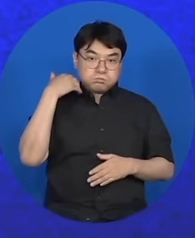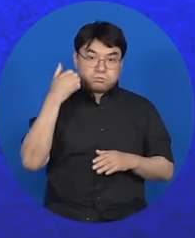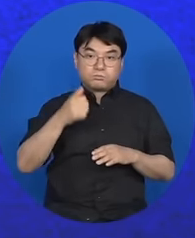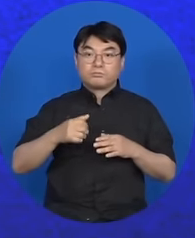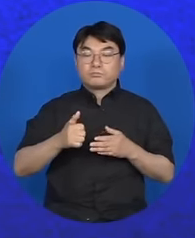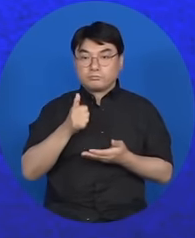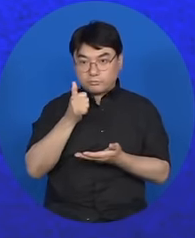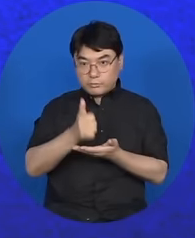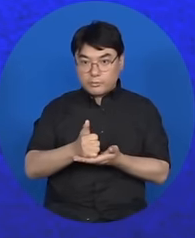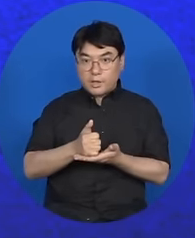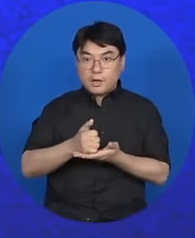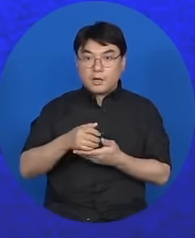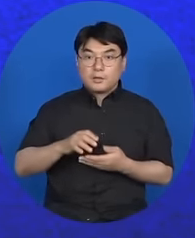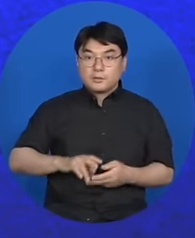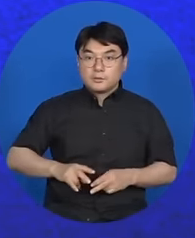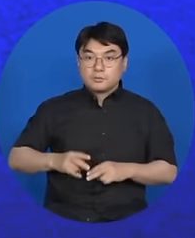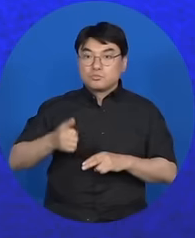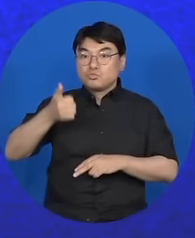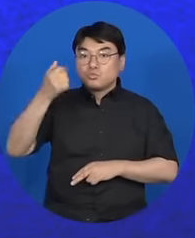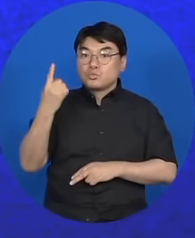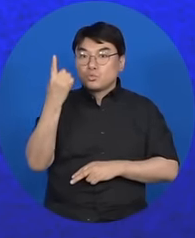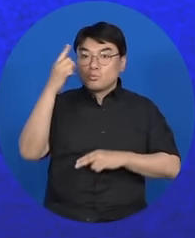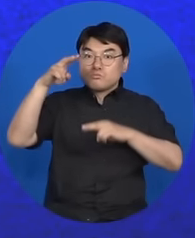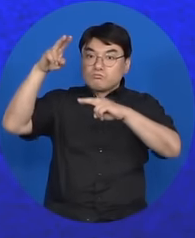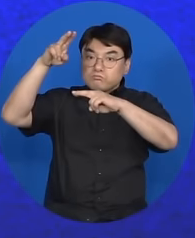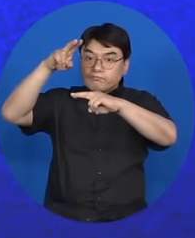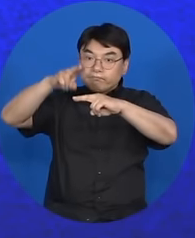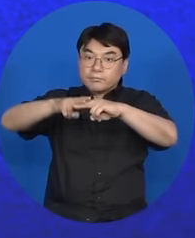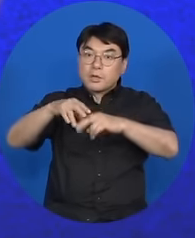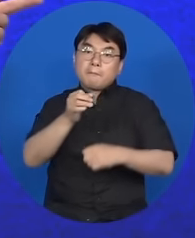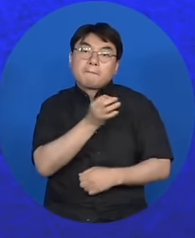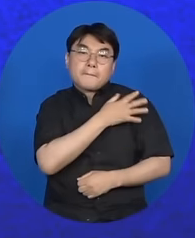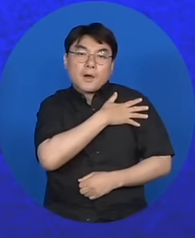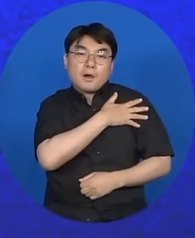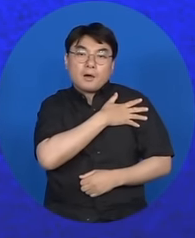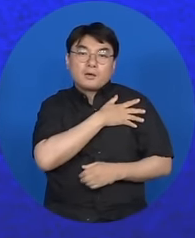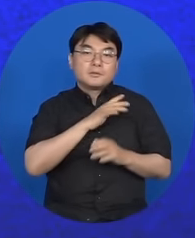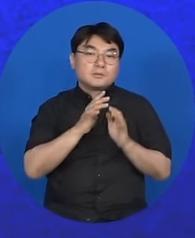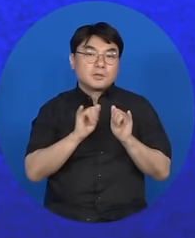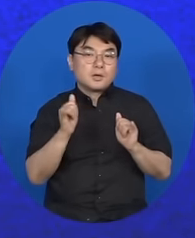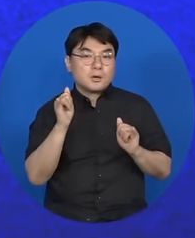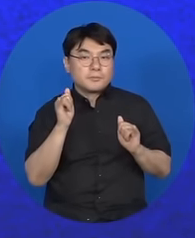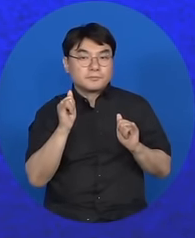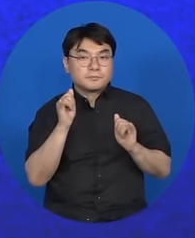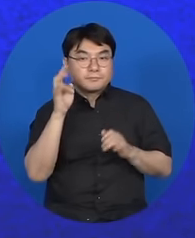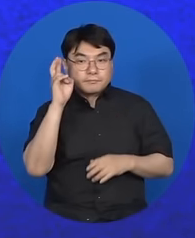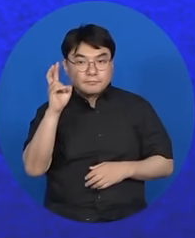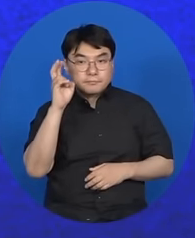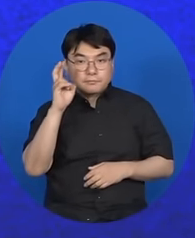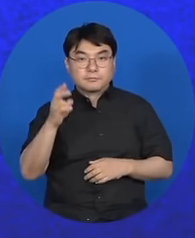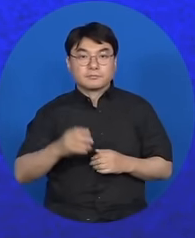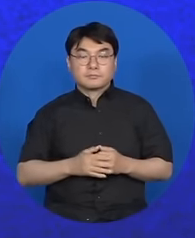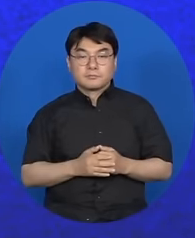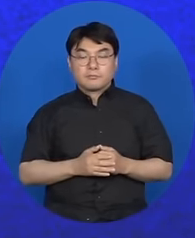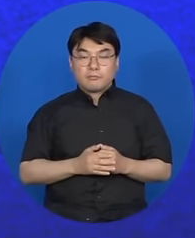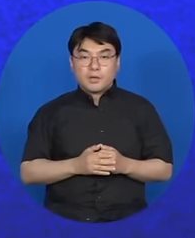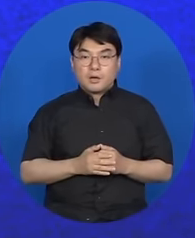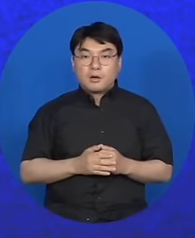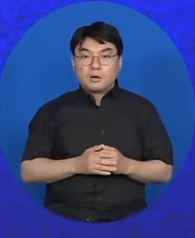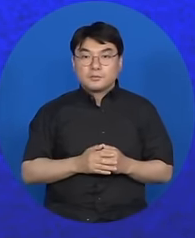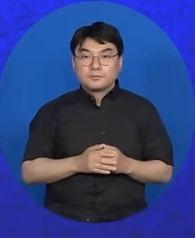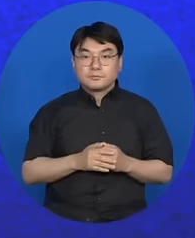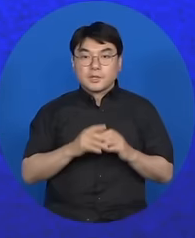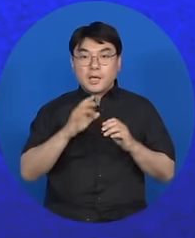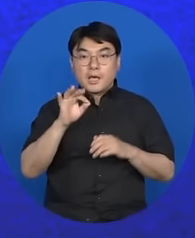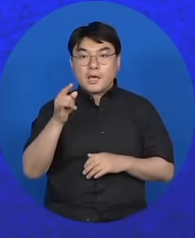굉장히 부유한 사람이었을 것으로 추정이 됩니다. 에티오피아에서 이스라엘까지 오려면 편도 적어도 3개월